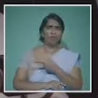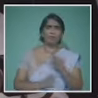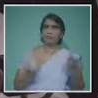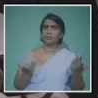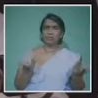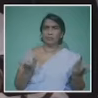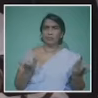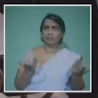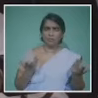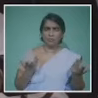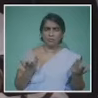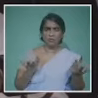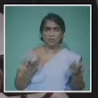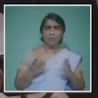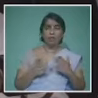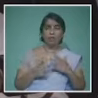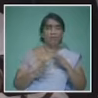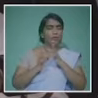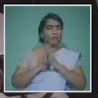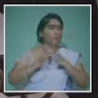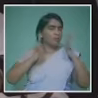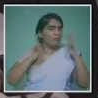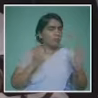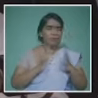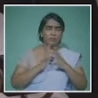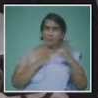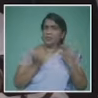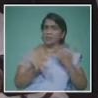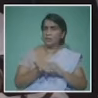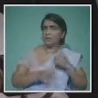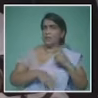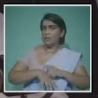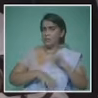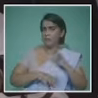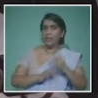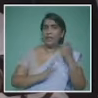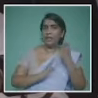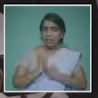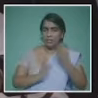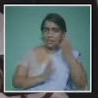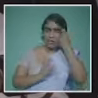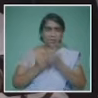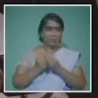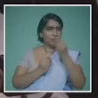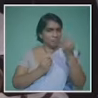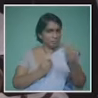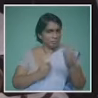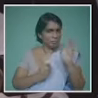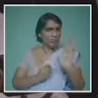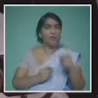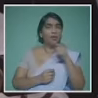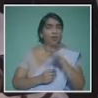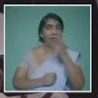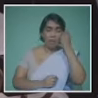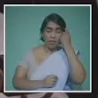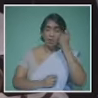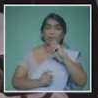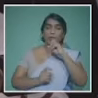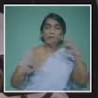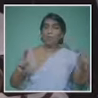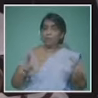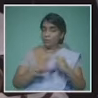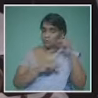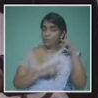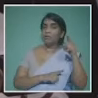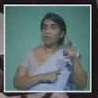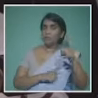නැහැ. අනන්ත අප්‍රමාණ අවස්ථා තියෙනවා නීතිපතිතුමා යම්කිසි මතයක් ප්‍රකාශ කරලා තියෙනවා ඒ මතය ශ්‍රේෂ්ඨාධිකරණයේ